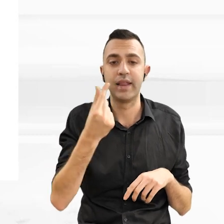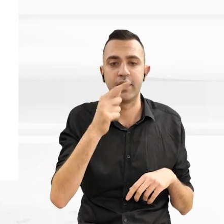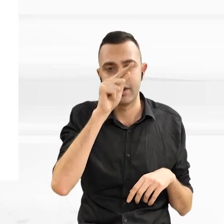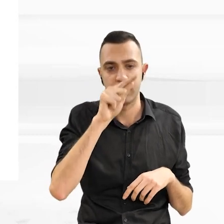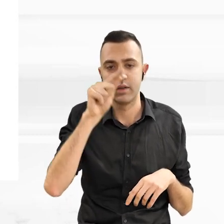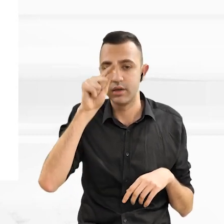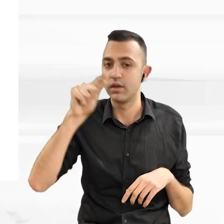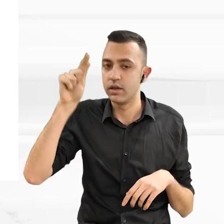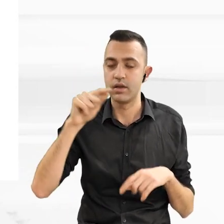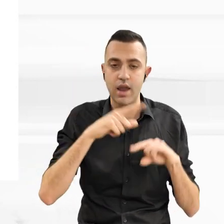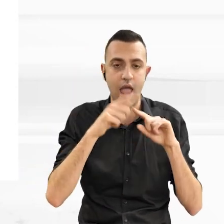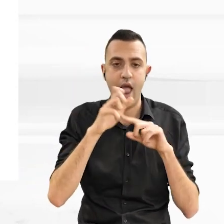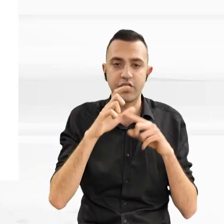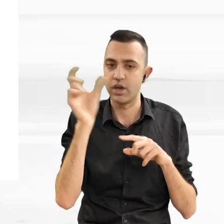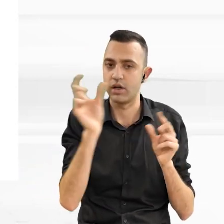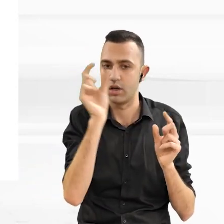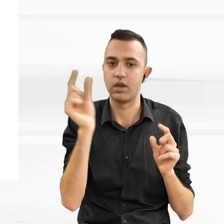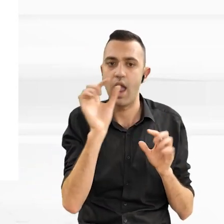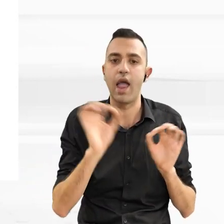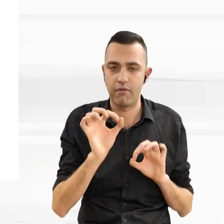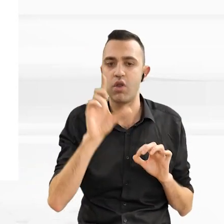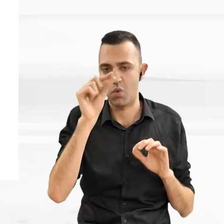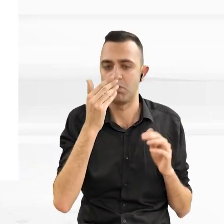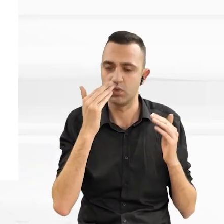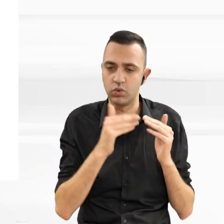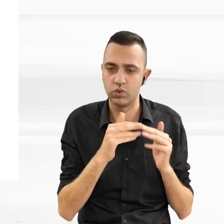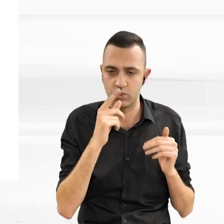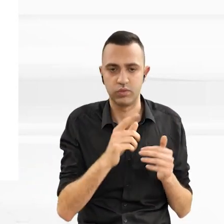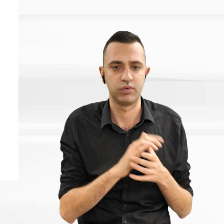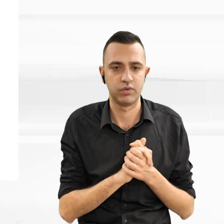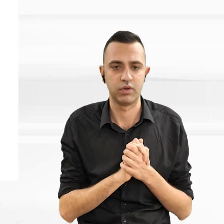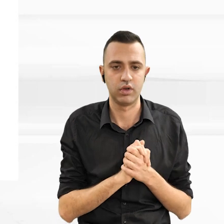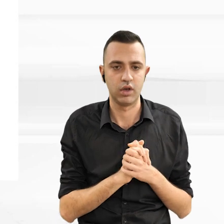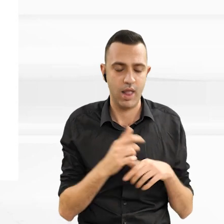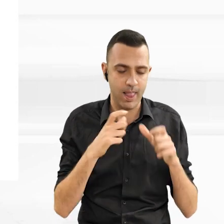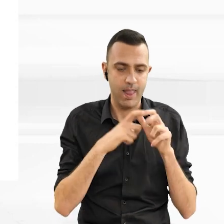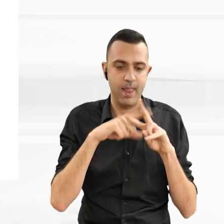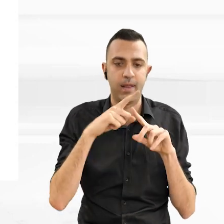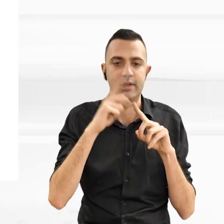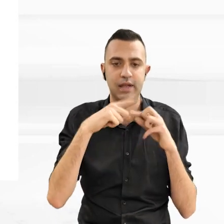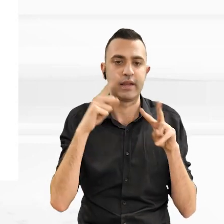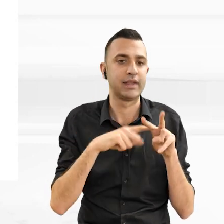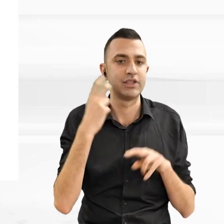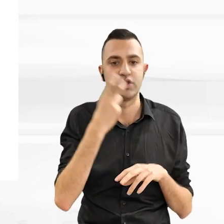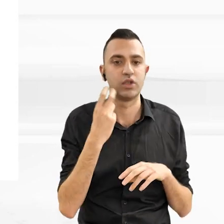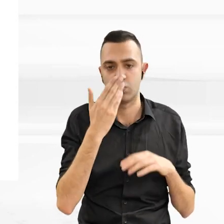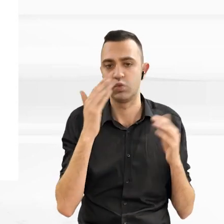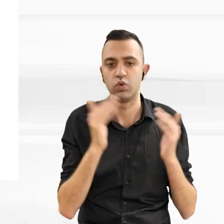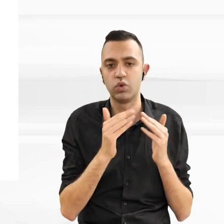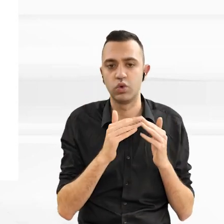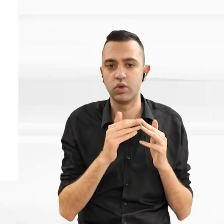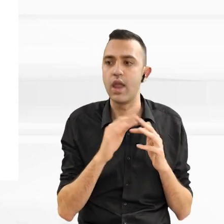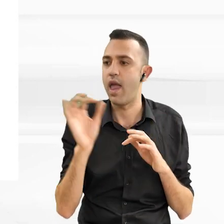dizeleri saydığımız zaman 11'li hece ölçüsü yazıldığını göreceğiz aile diktik satirik şiir örnek olduğu Evet arkadaşlar